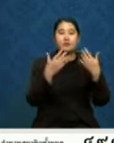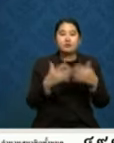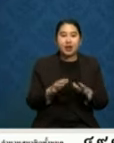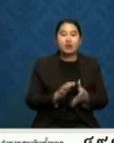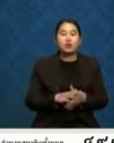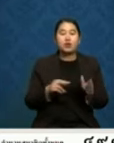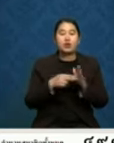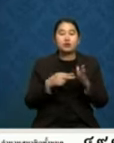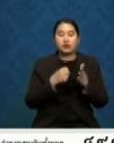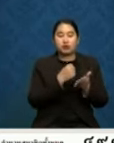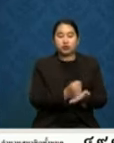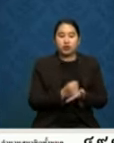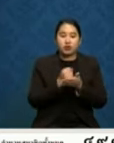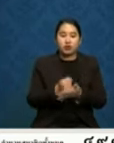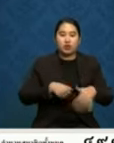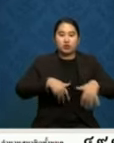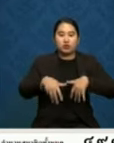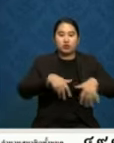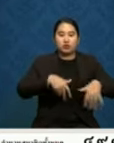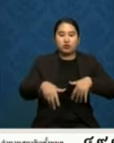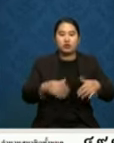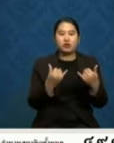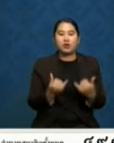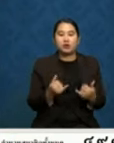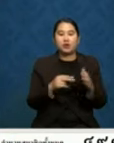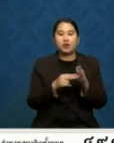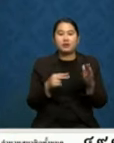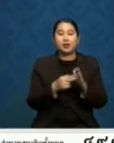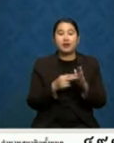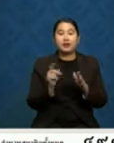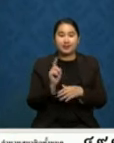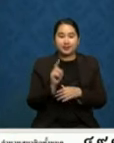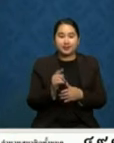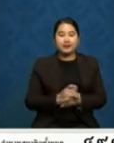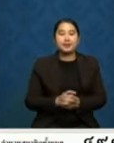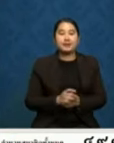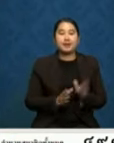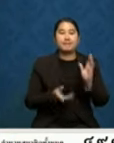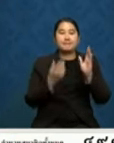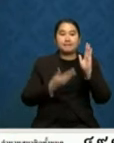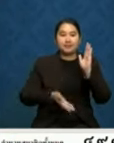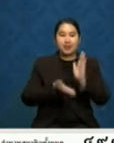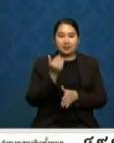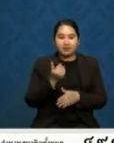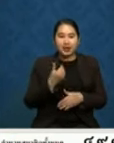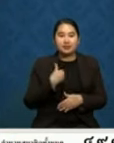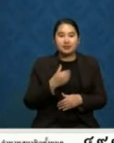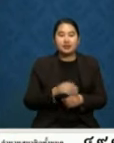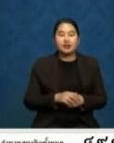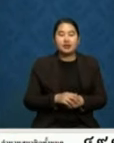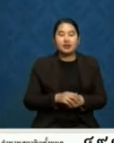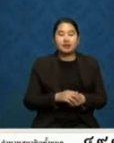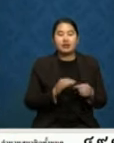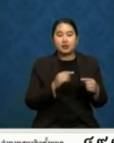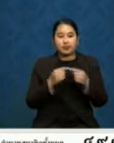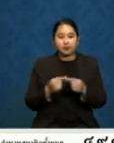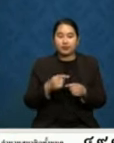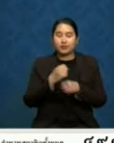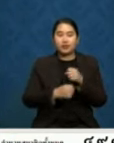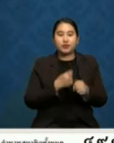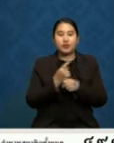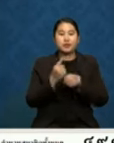การช่วยเหลือประชาชนของกองทุนยุติธรรมเนี่ยมีเบียตราการอนุมัติที่สูงขึ้นมาโดยต่อเนื่องทุกปีน